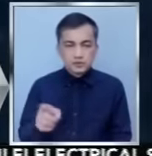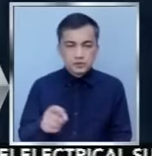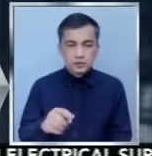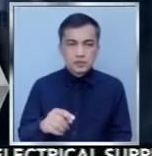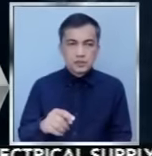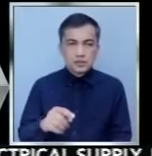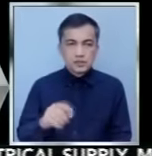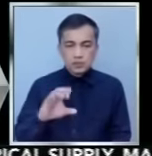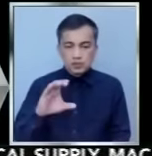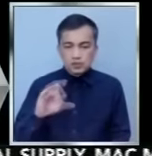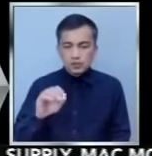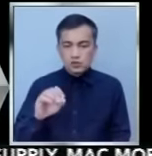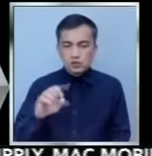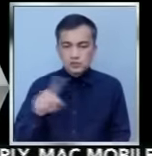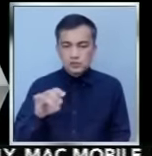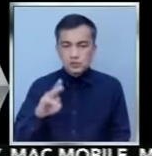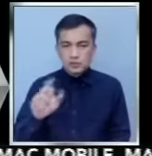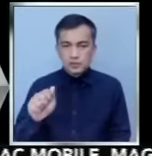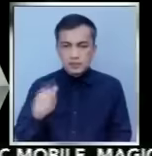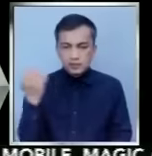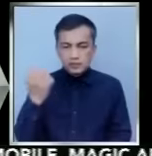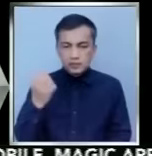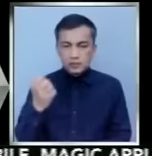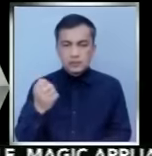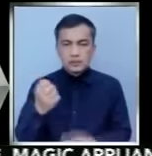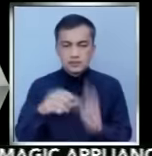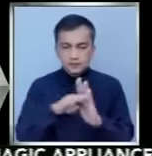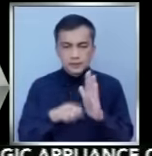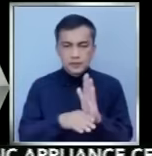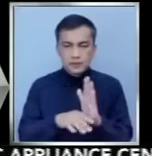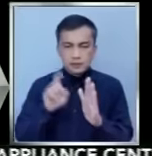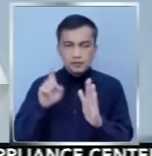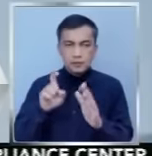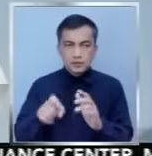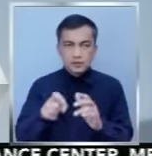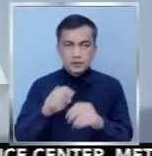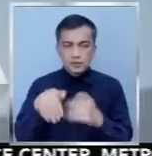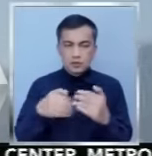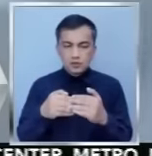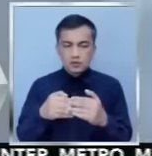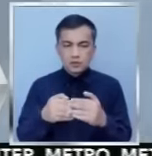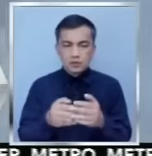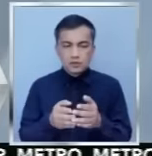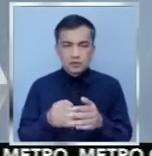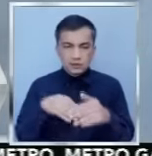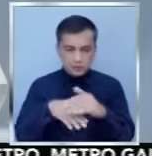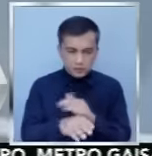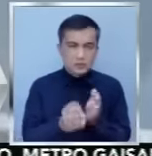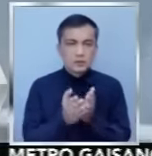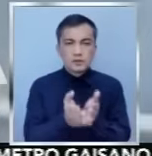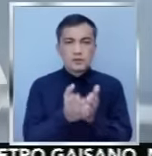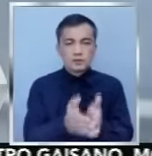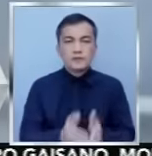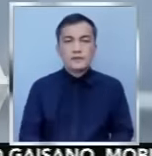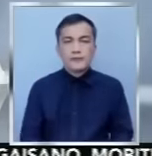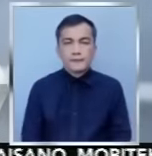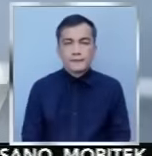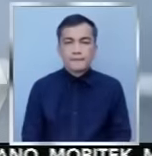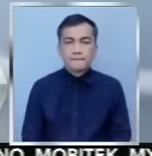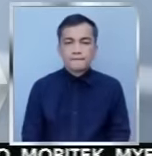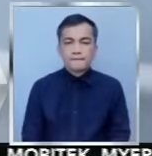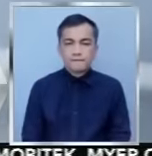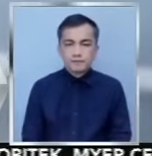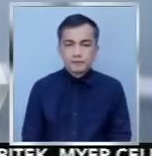ay emergency protocol na hudyat na kailangang pumasok lahat ng cru sa loob ng barko Ayan tumatama na